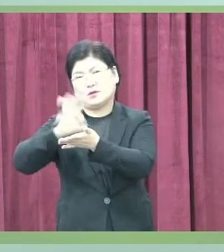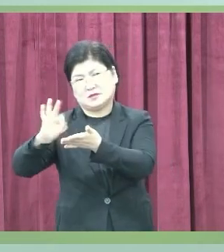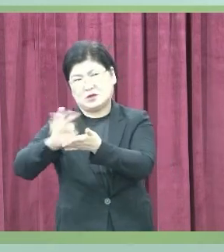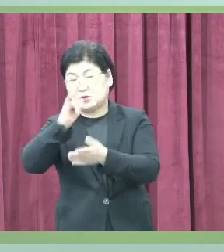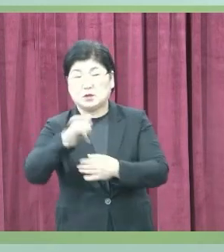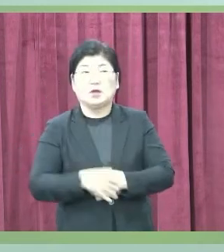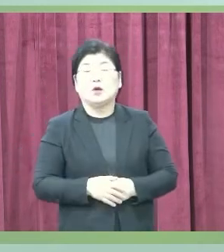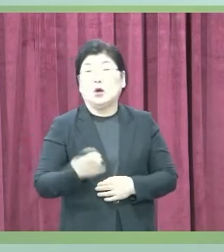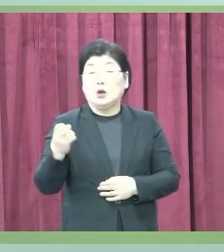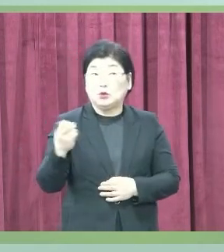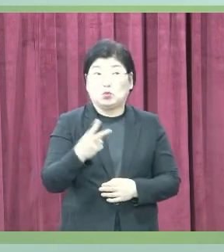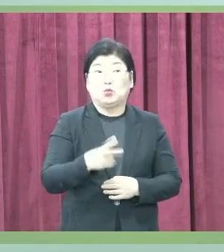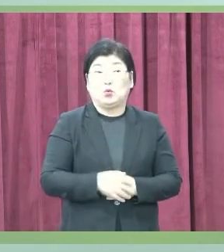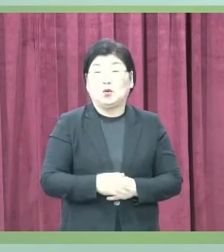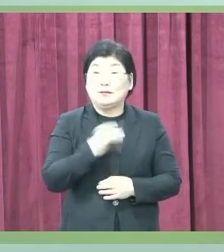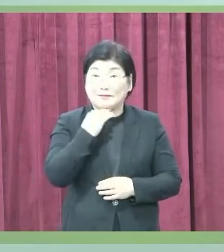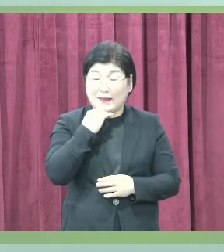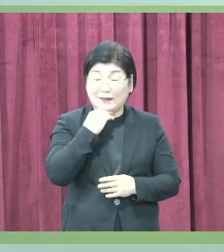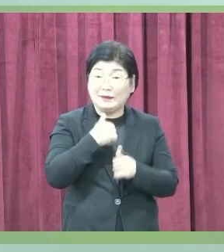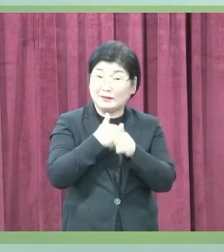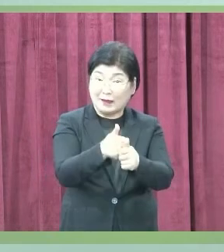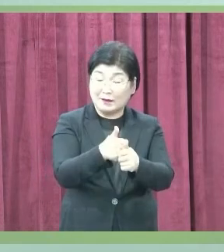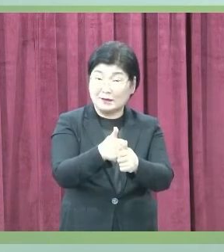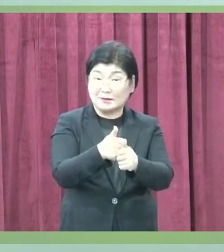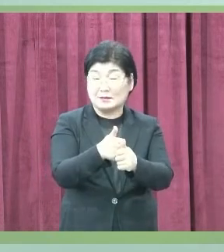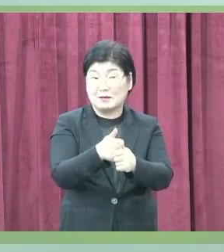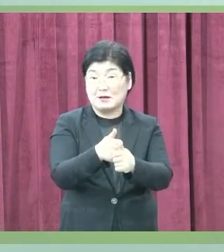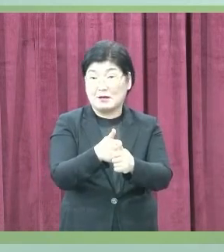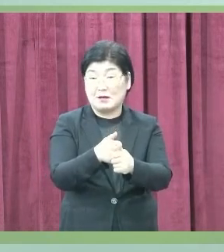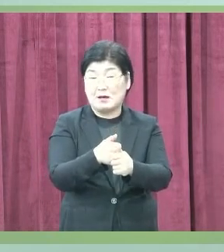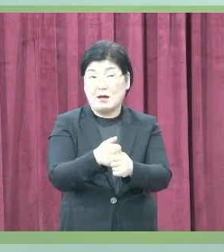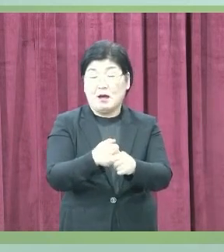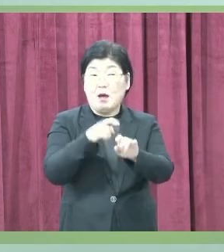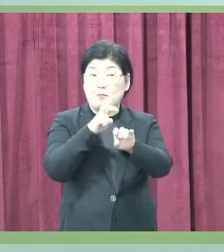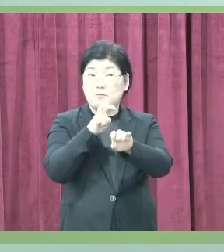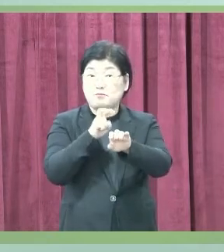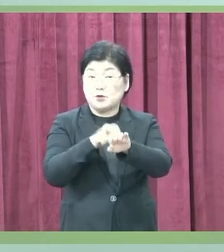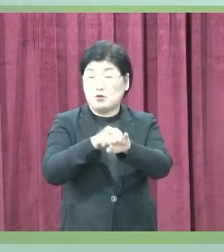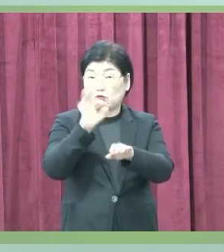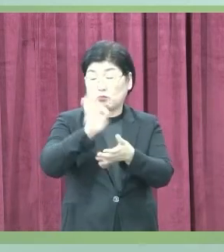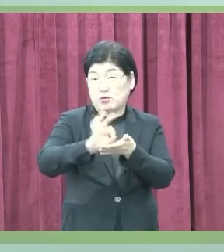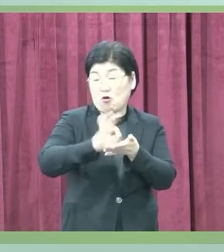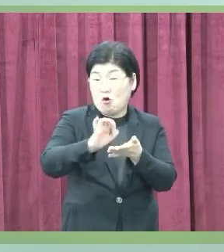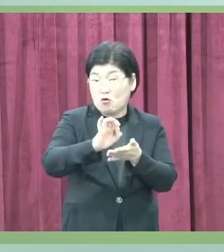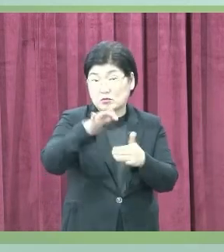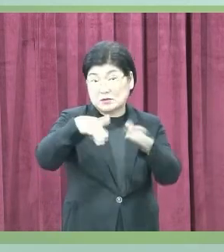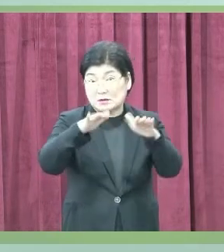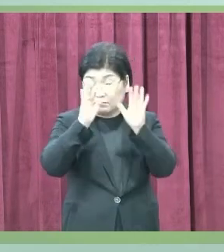다음에 그 연령대별로 그 총 진료비의 그 차이를